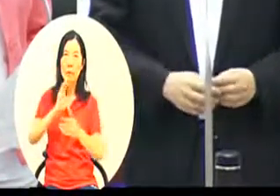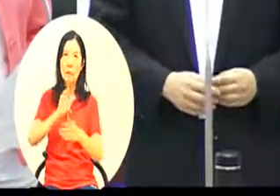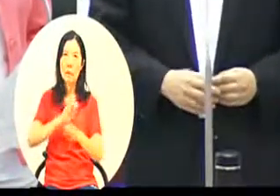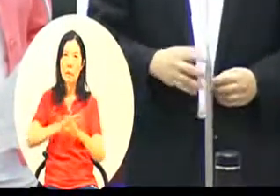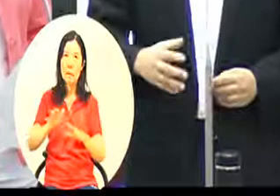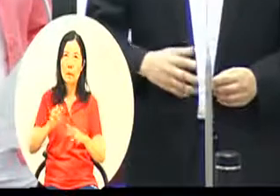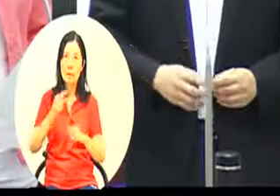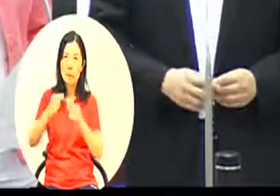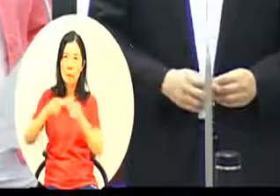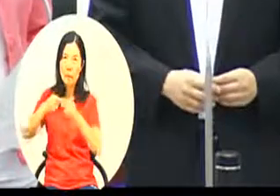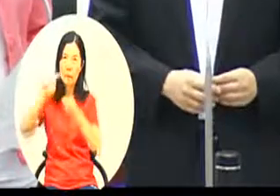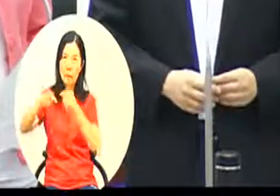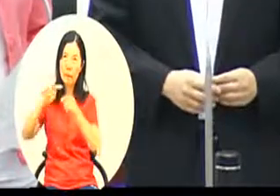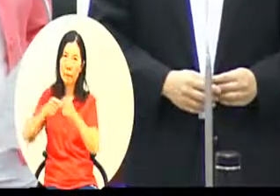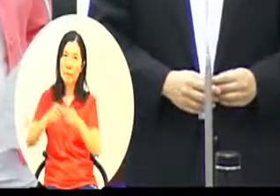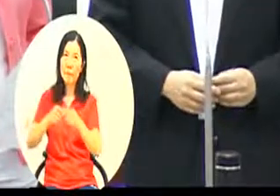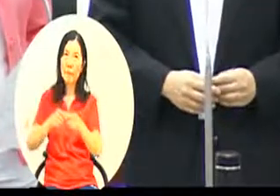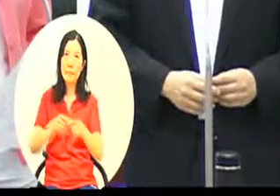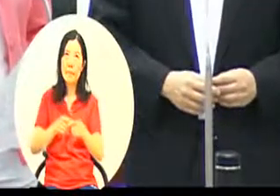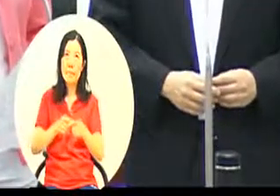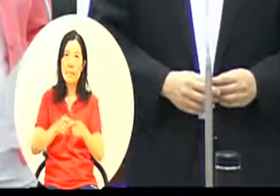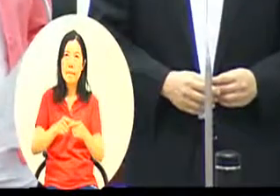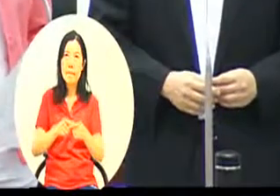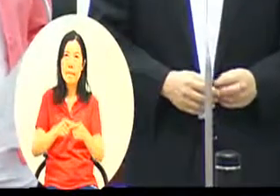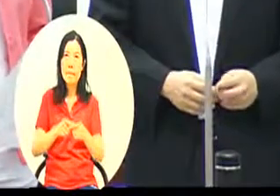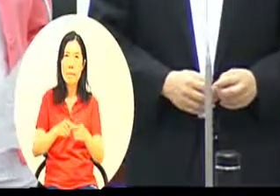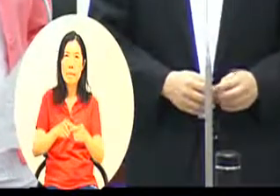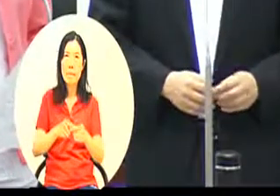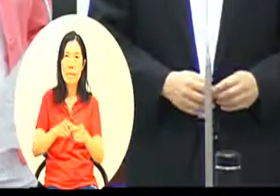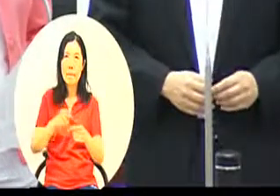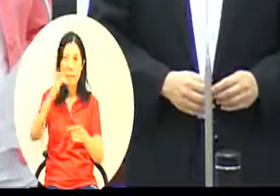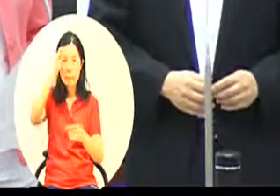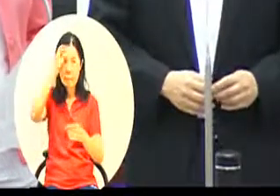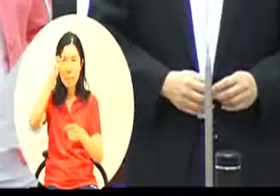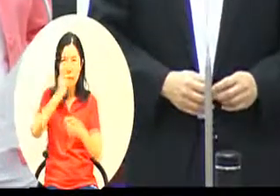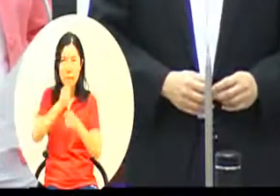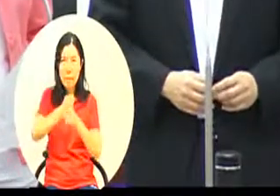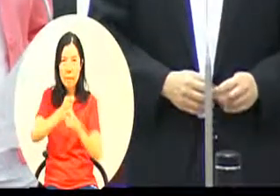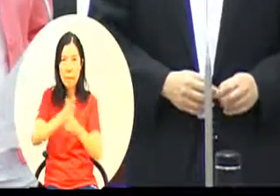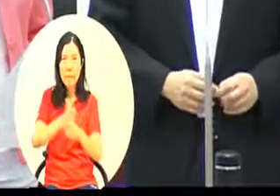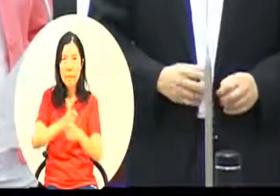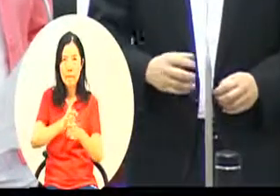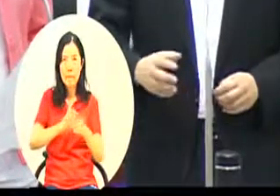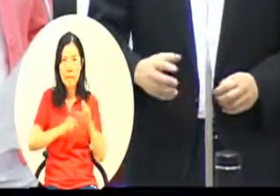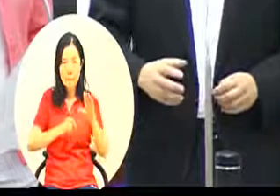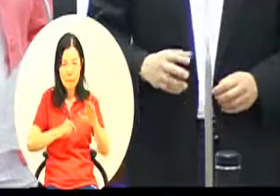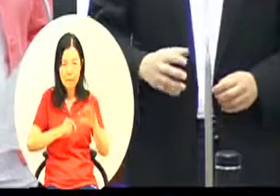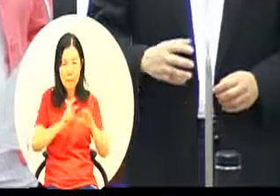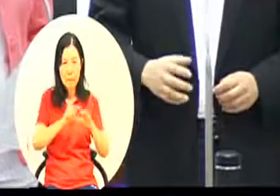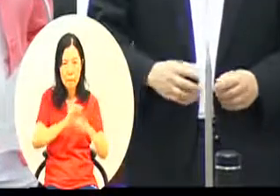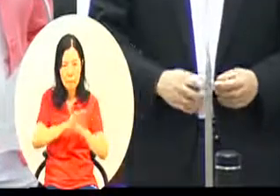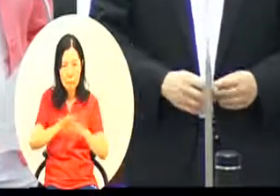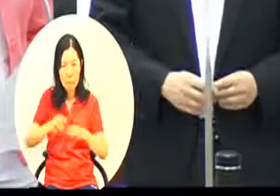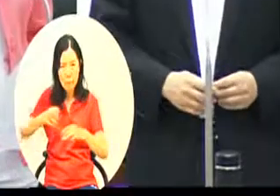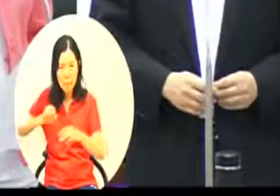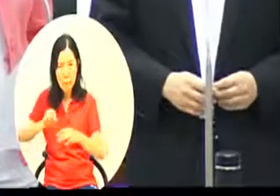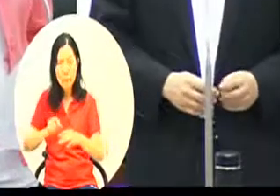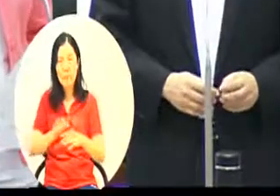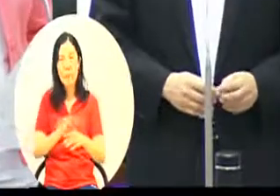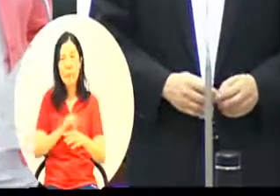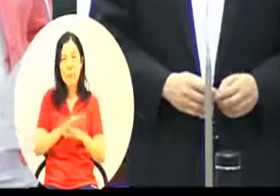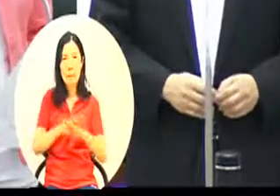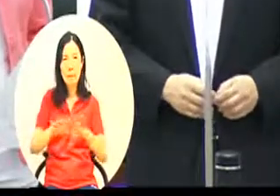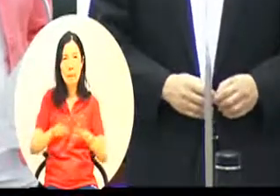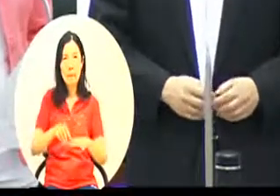年哈，尽量能。这个满足我们通常在工作第一线啊使用安全，在安全考量上啊，